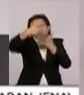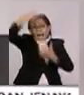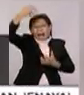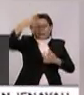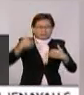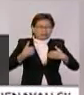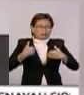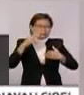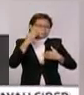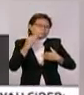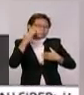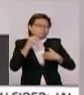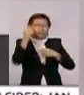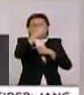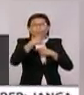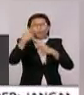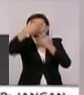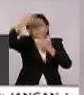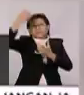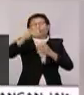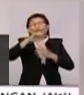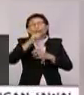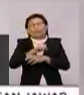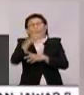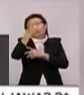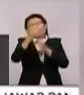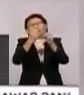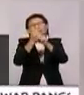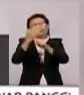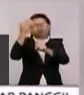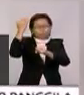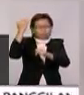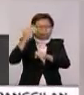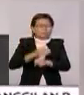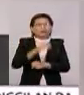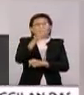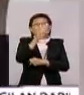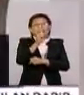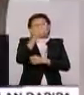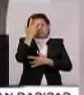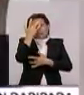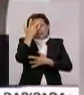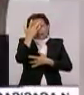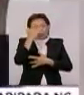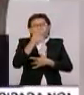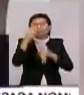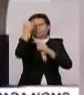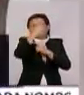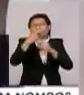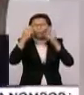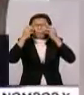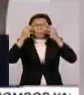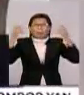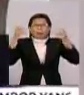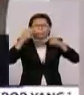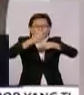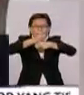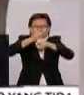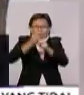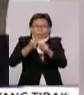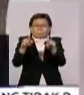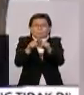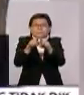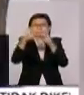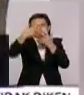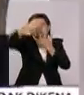sebenar, mengalami sindrom muka singa ketika berusia 18 tahun. Sindrom ini menyebabkan tulang mukanya membesar dan membentuk wajah